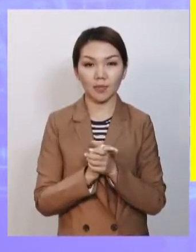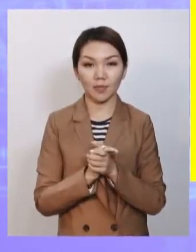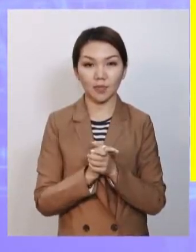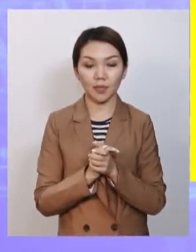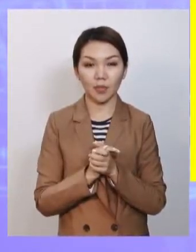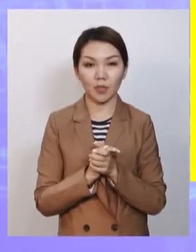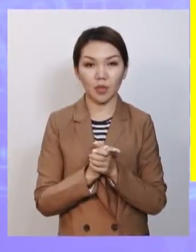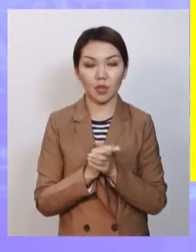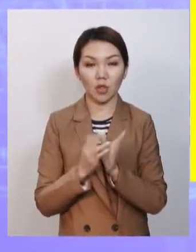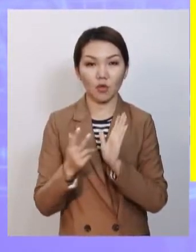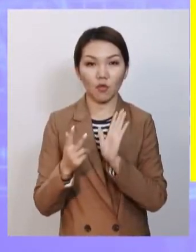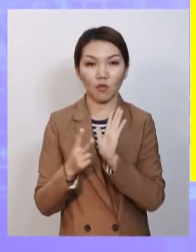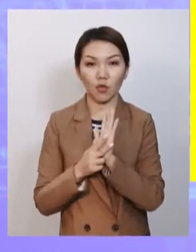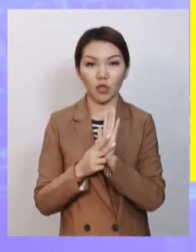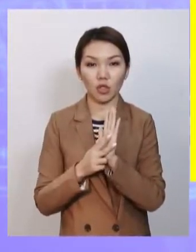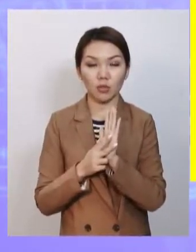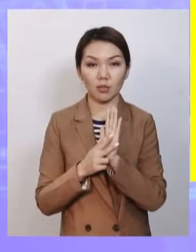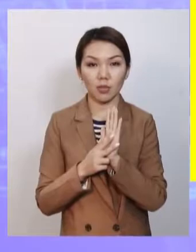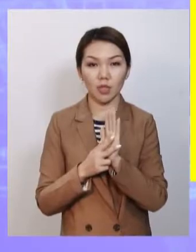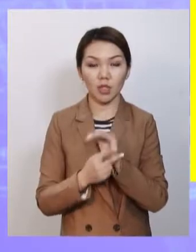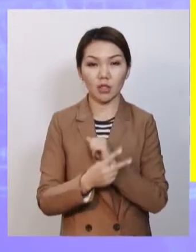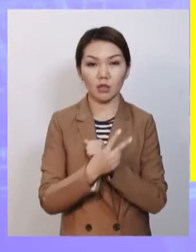48 и